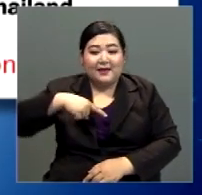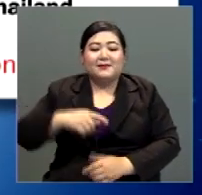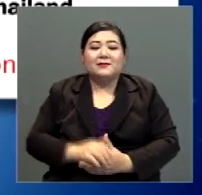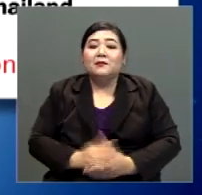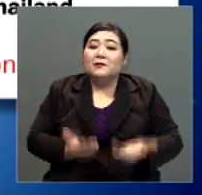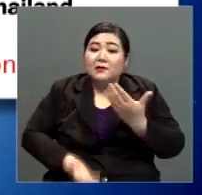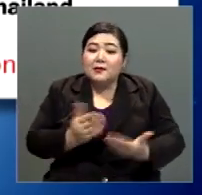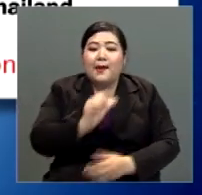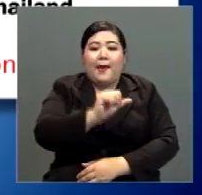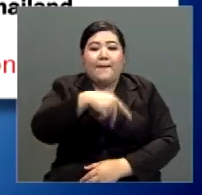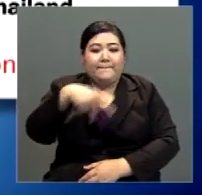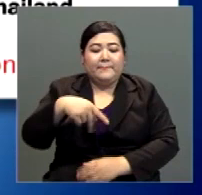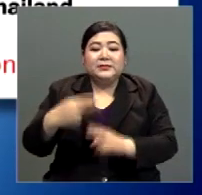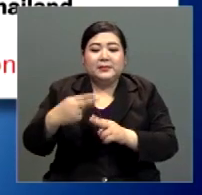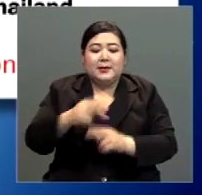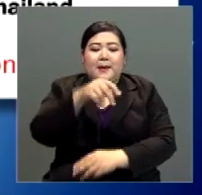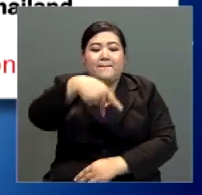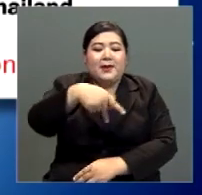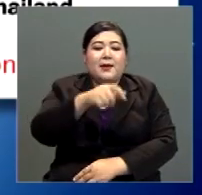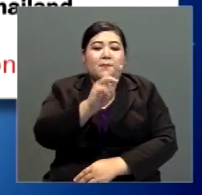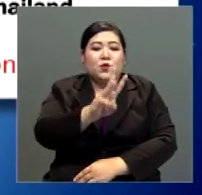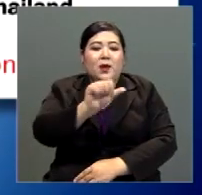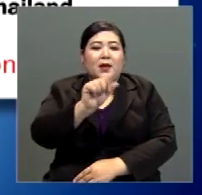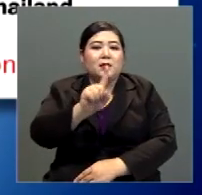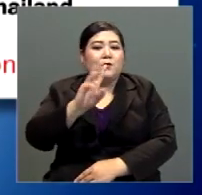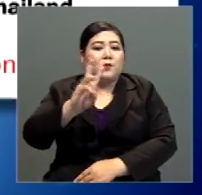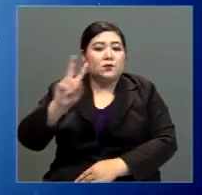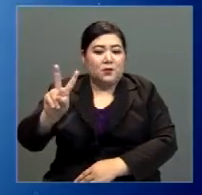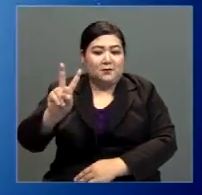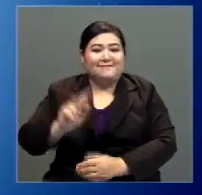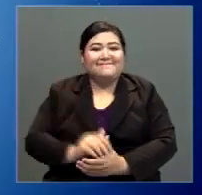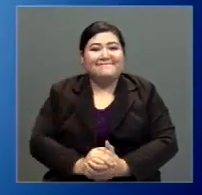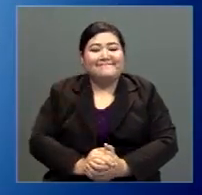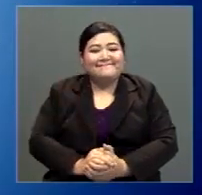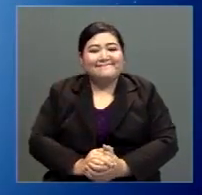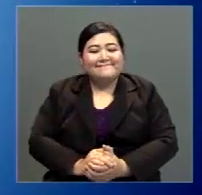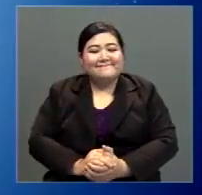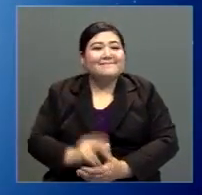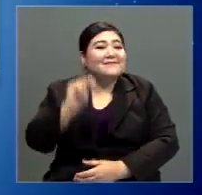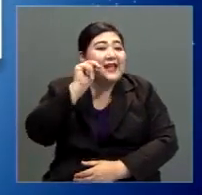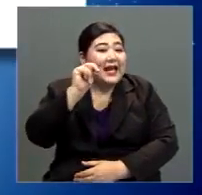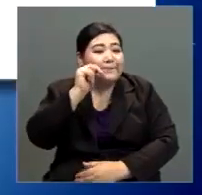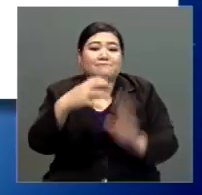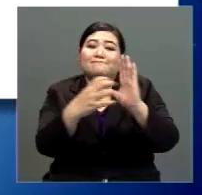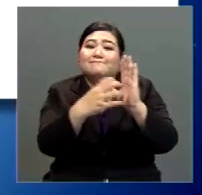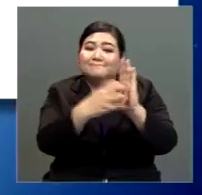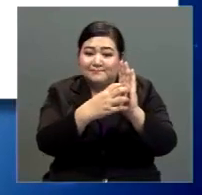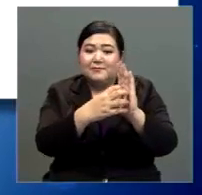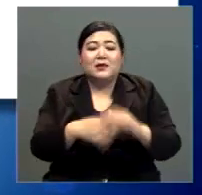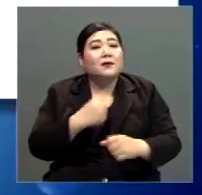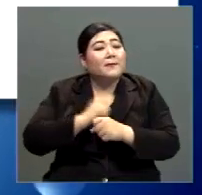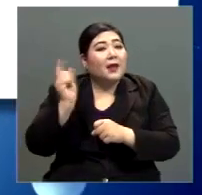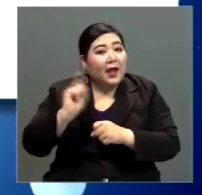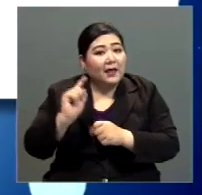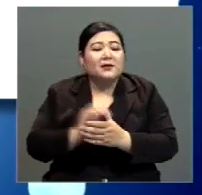แอปพลิเคชัน pwa 1662ส่วนผู้ใช้น้ำของการประปานครหลวงจะเปิดให้